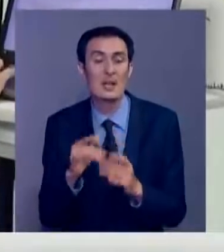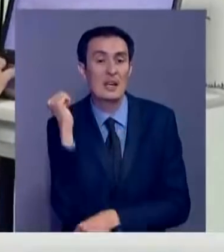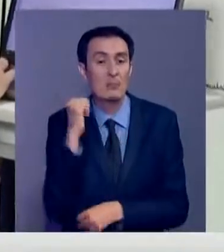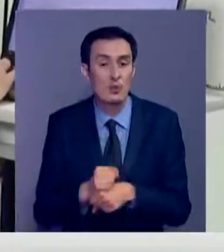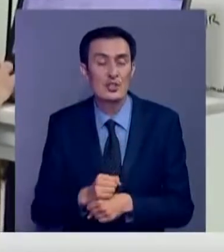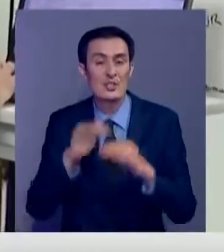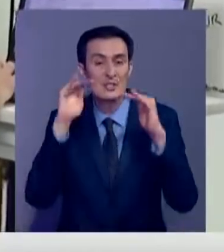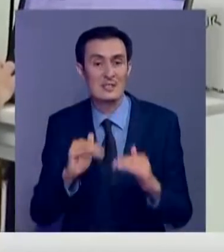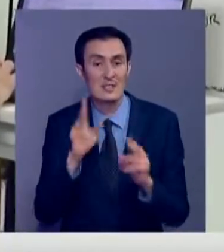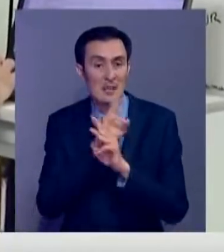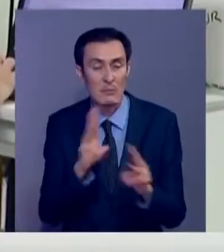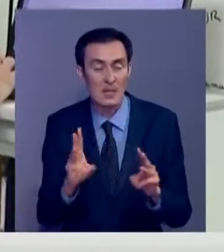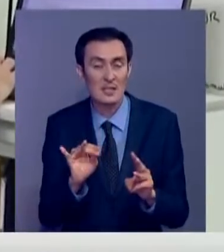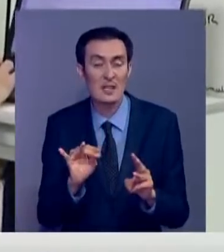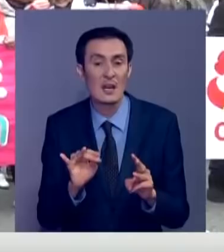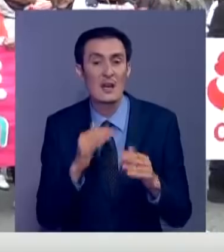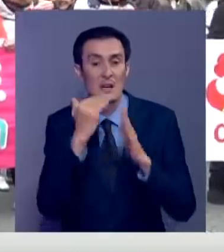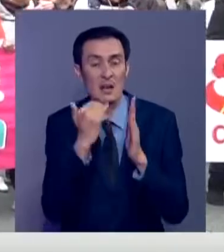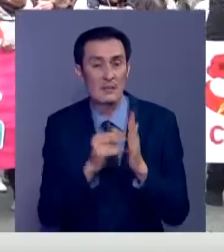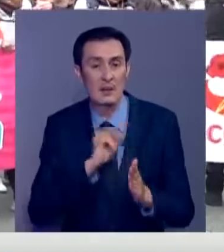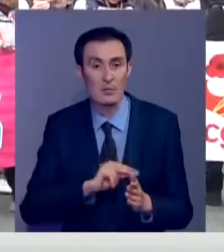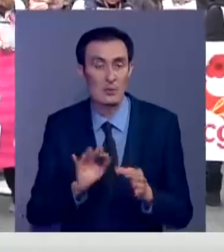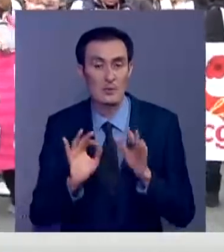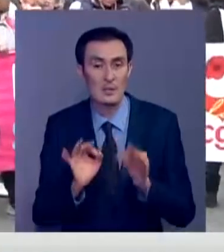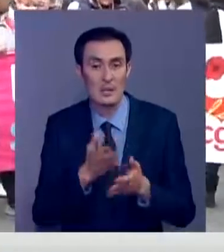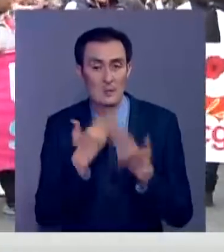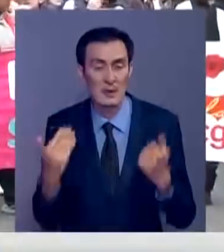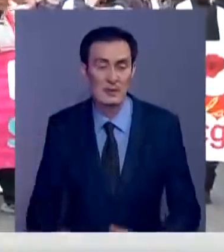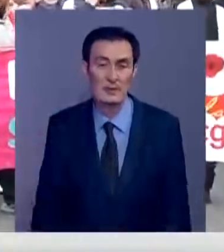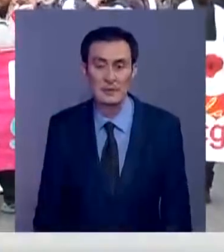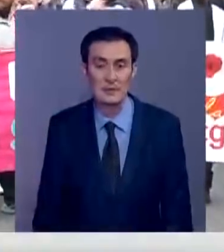низкие зарплаты и ненормированные графики.